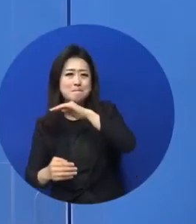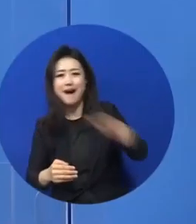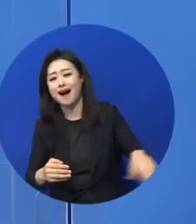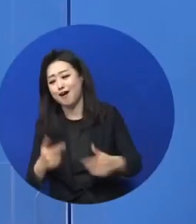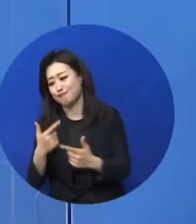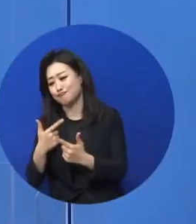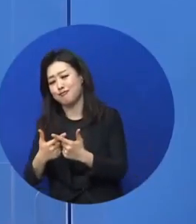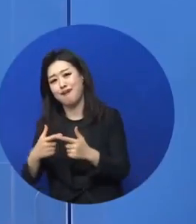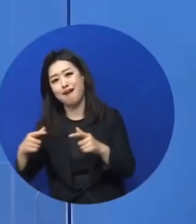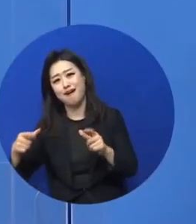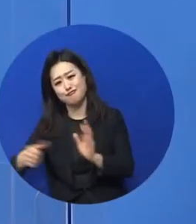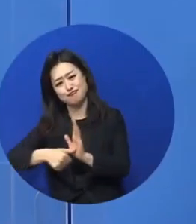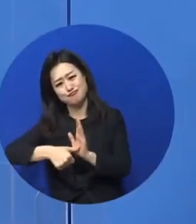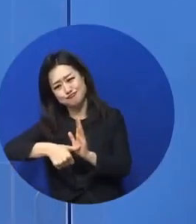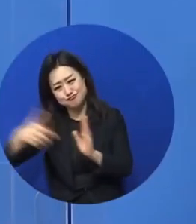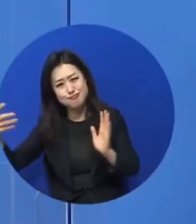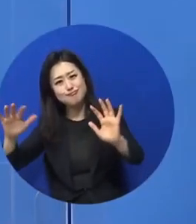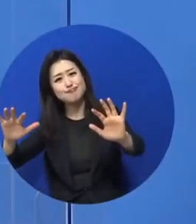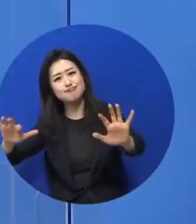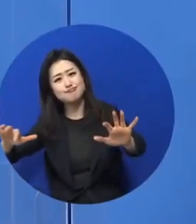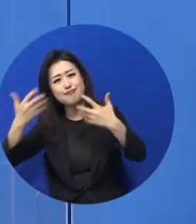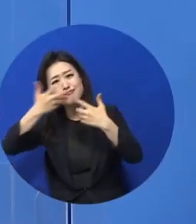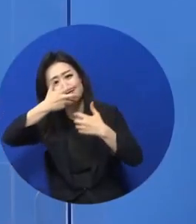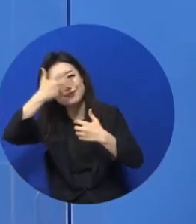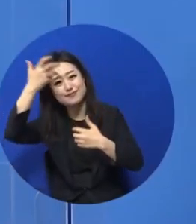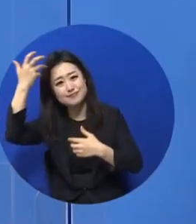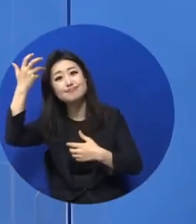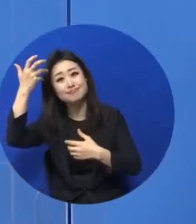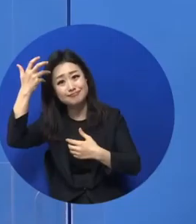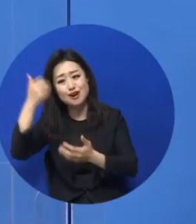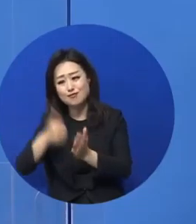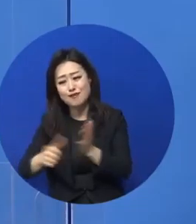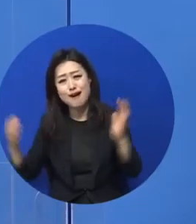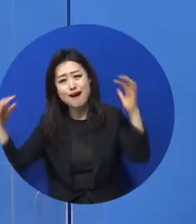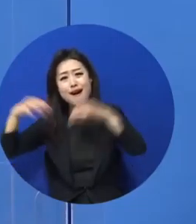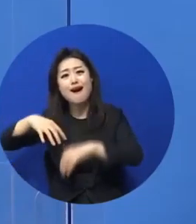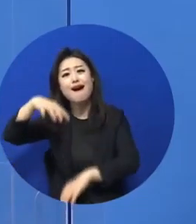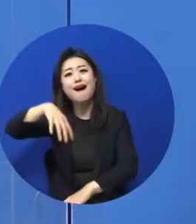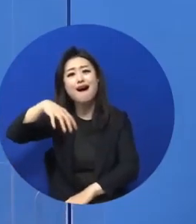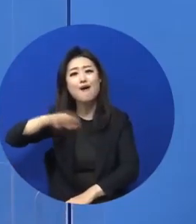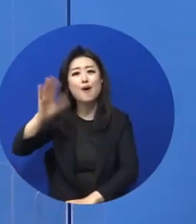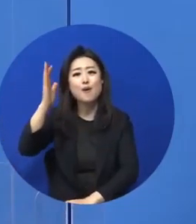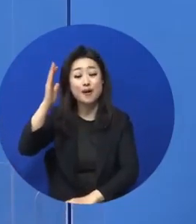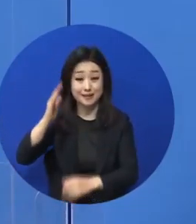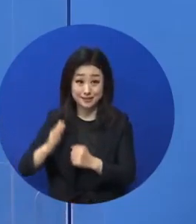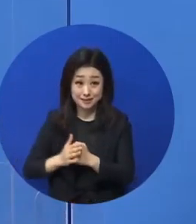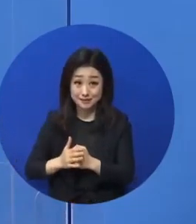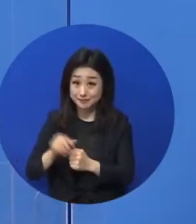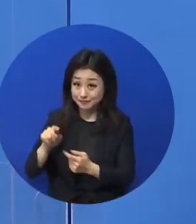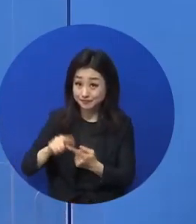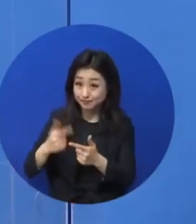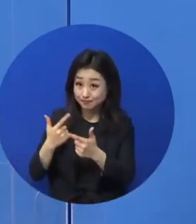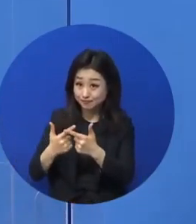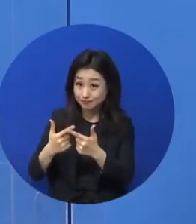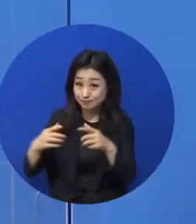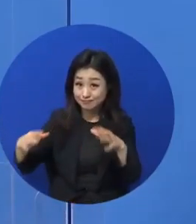동북아시아의 싱가포르 이상이 되는 그런 꿈의 물류 허브가 될 것이다. 그걸 바탕으로 해서 이